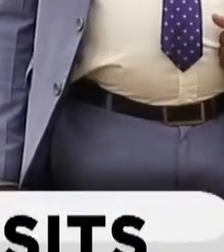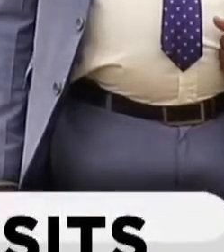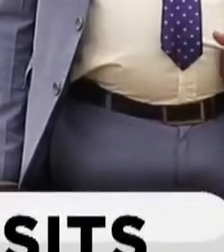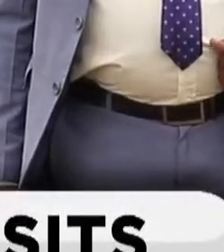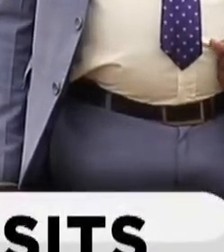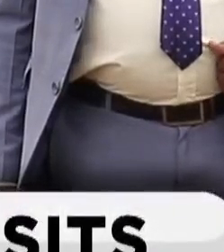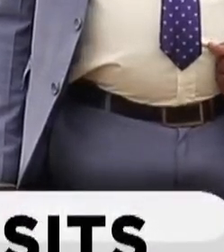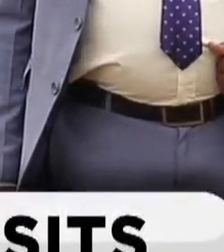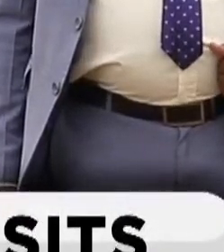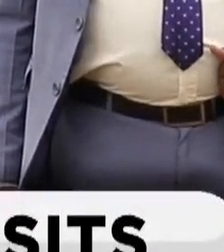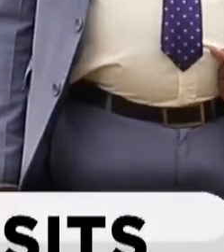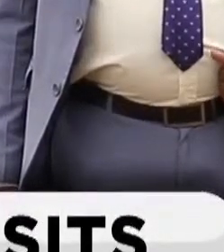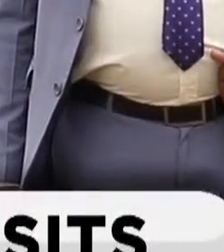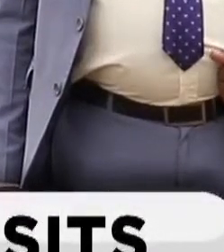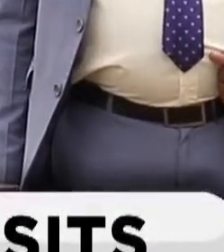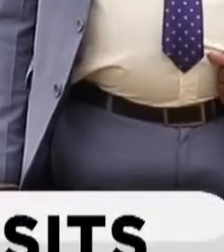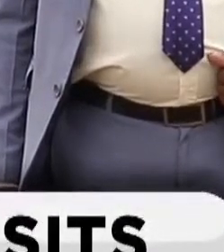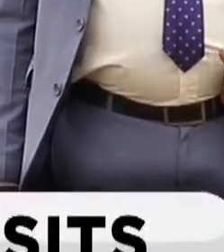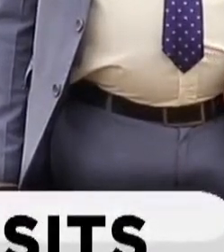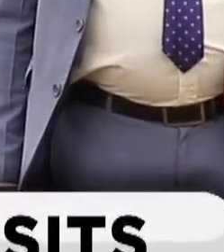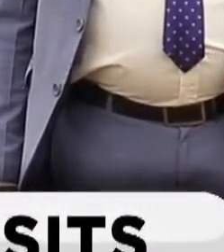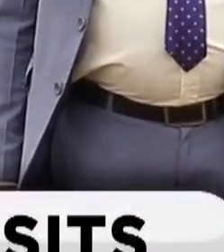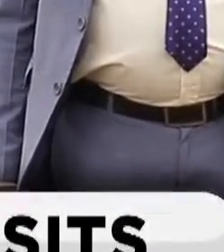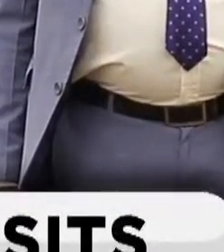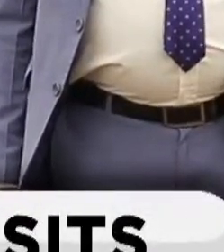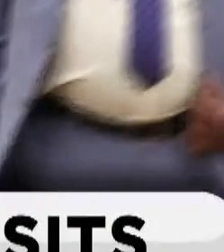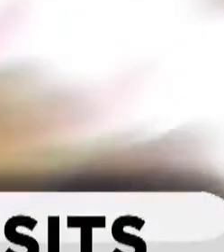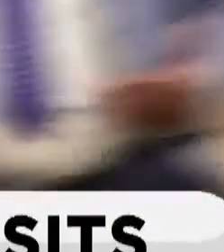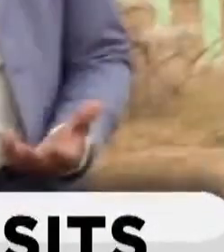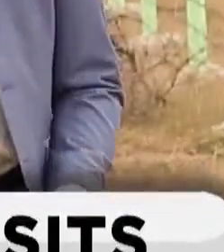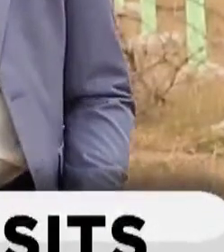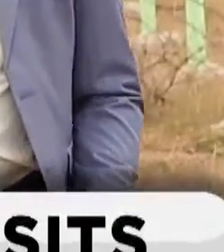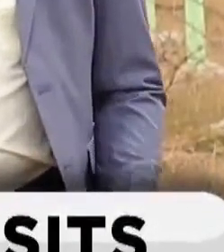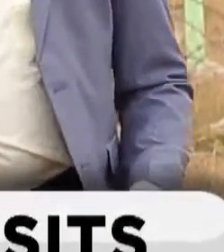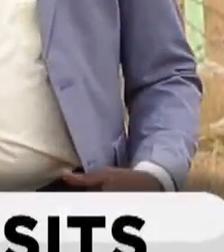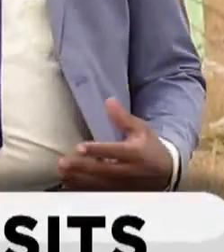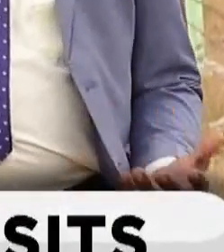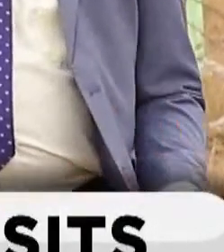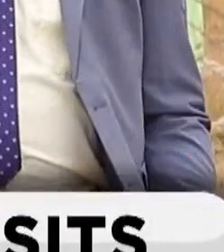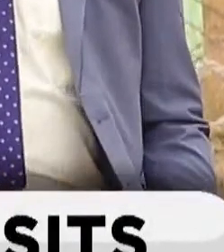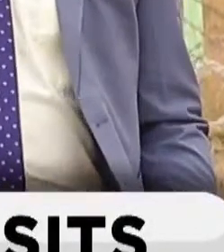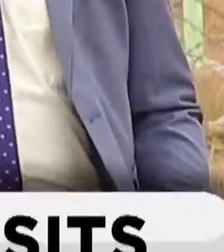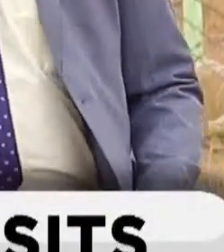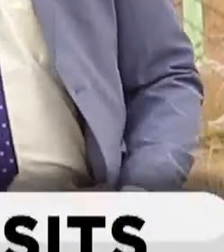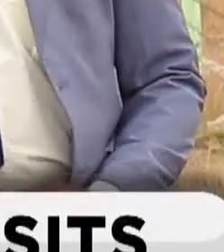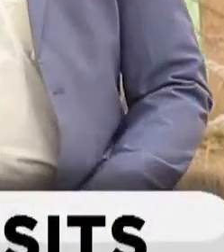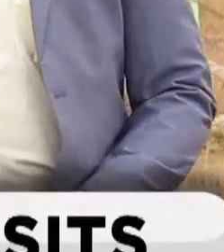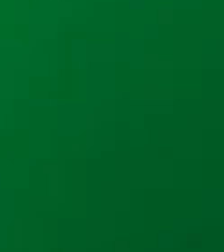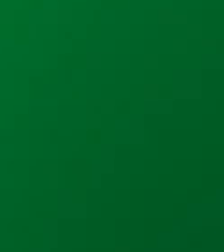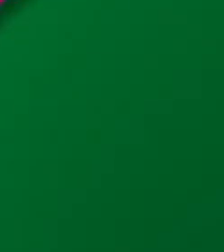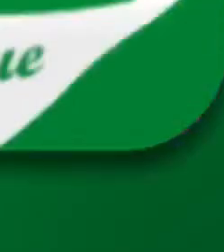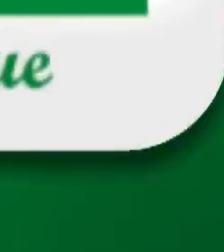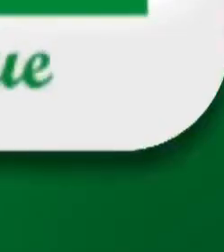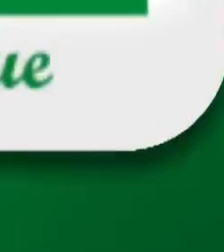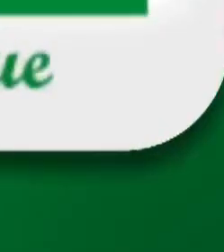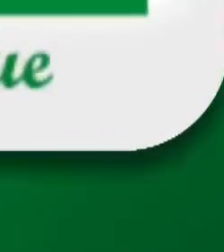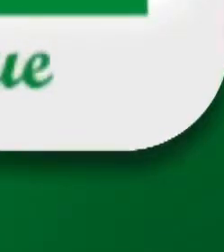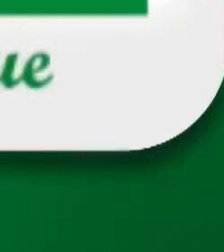ringi 0748 705 405. Top Care muciĩ waku mwehokeku wa